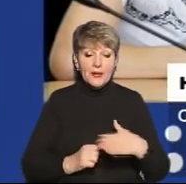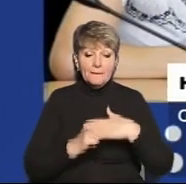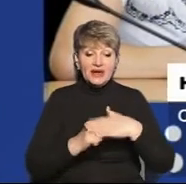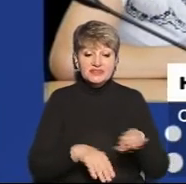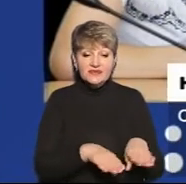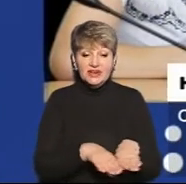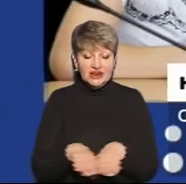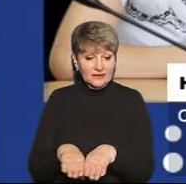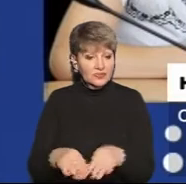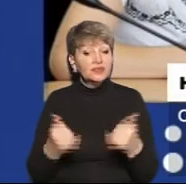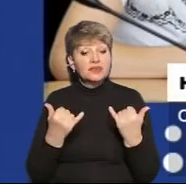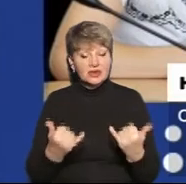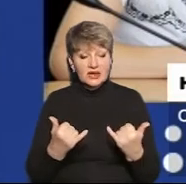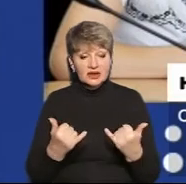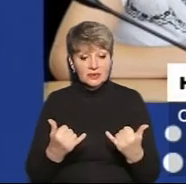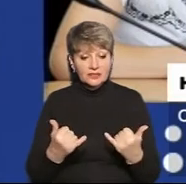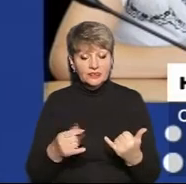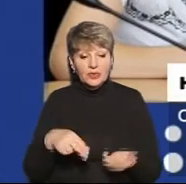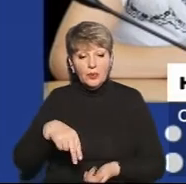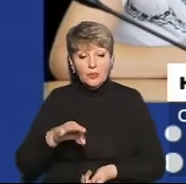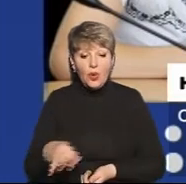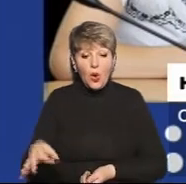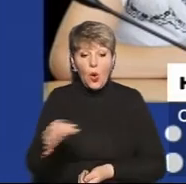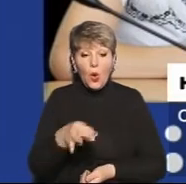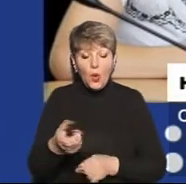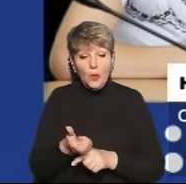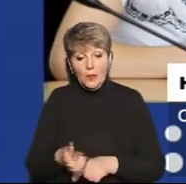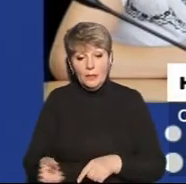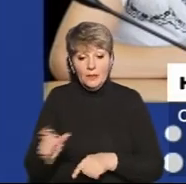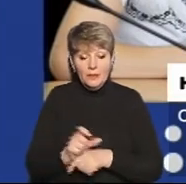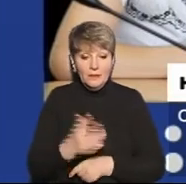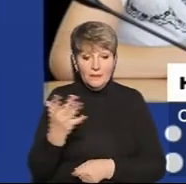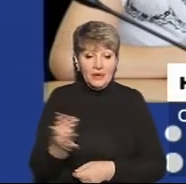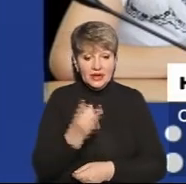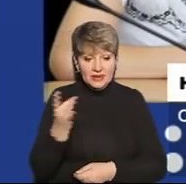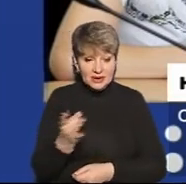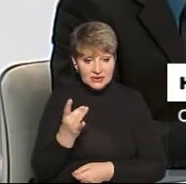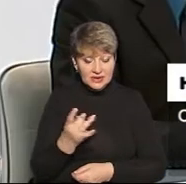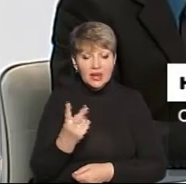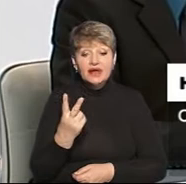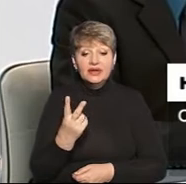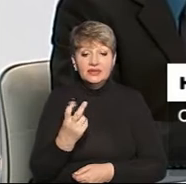рівень. На сьогодні цей базовий рівень по області перевищує у 5 разів, тобто